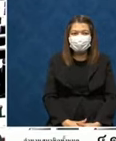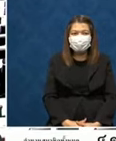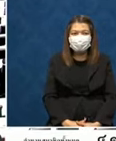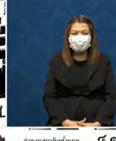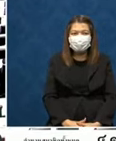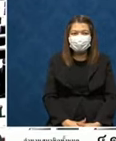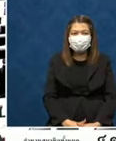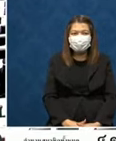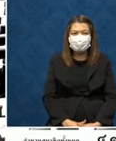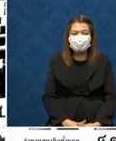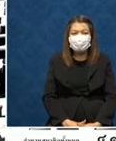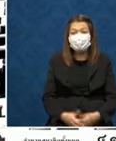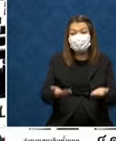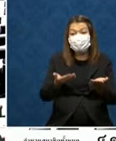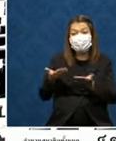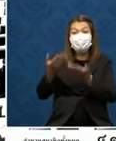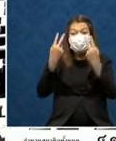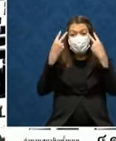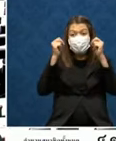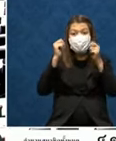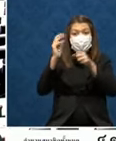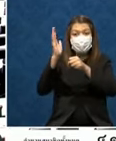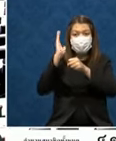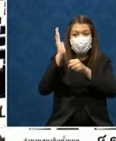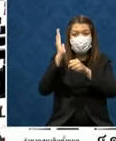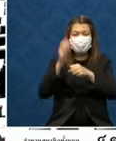ครับเชิญท่านนายกเลยนะ